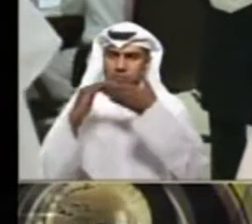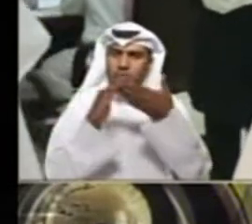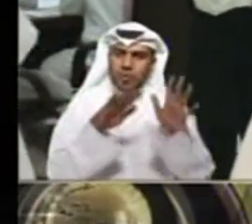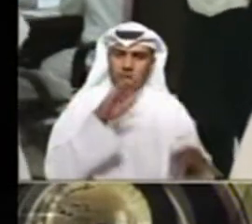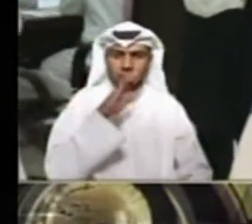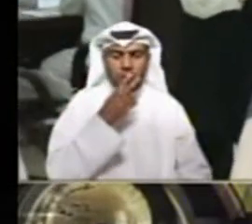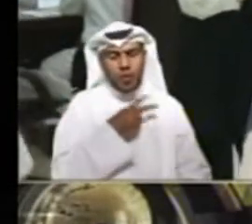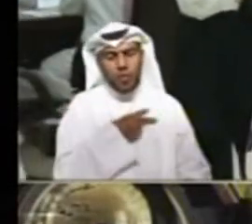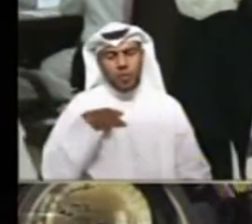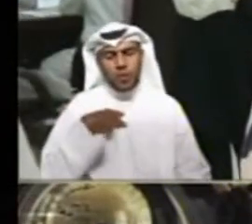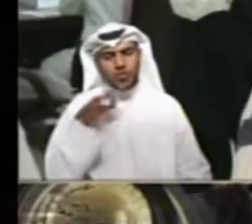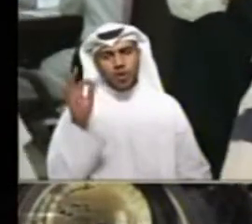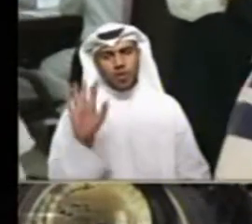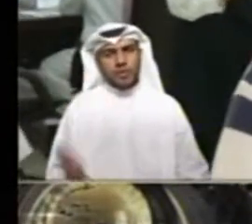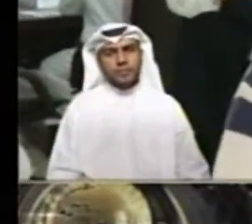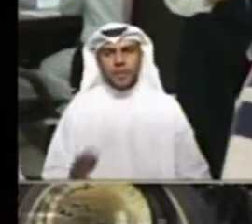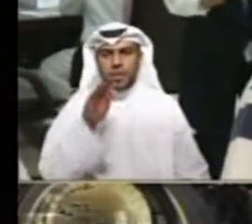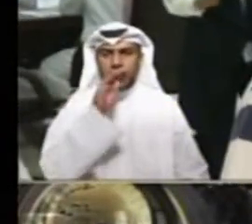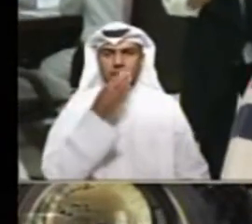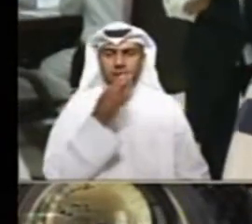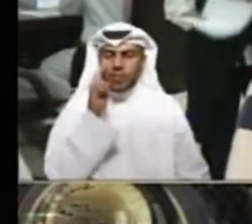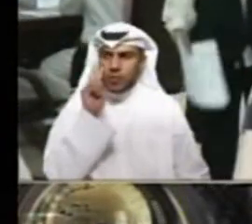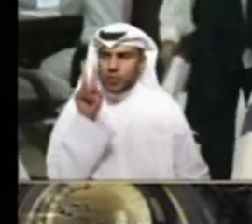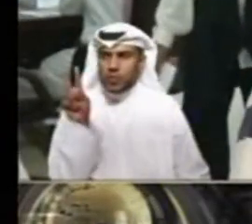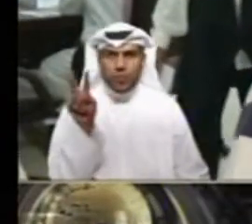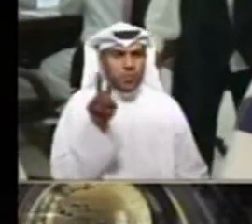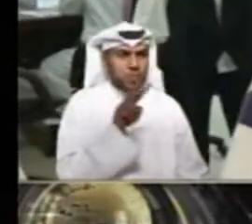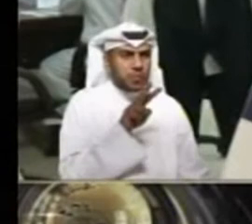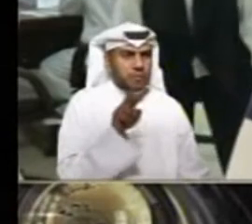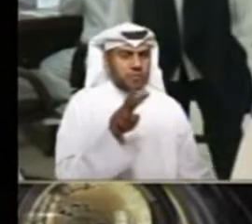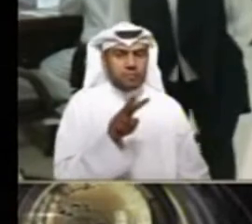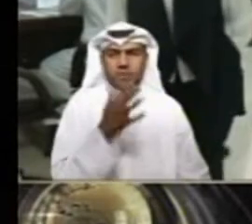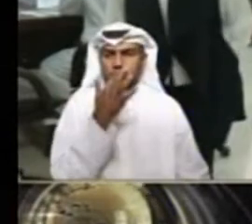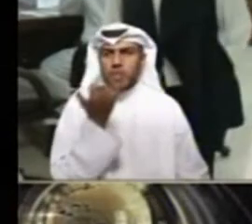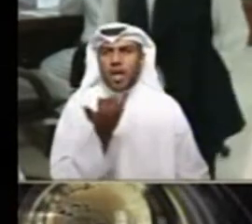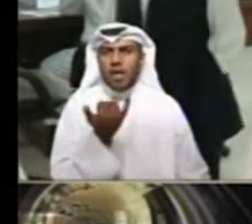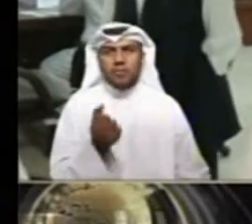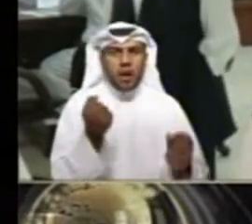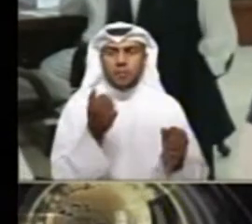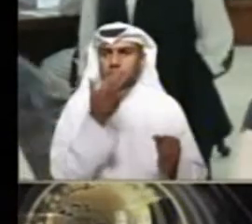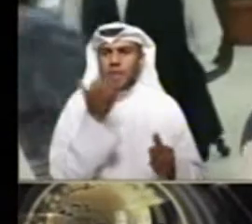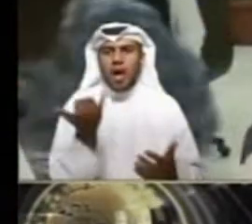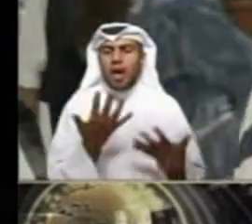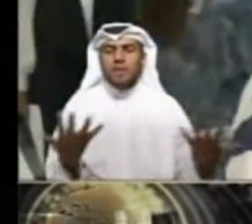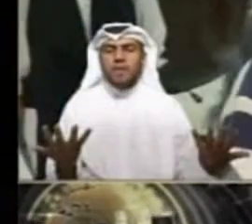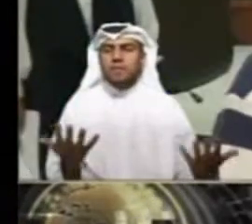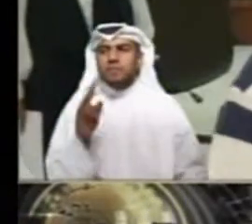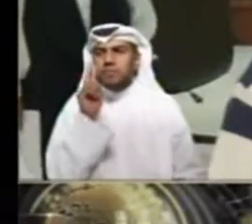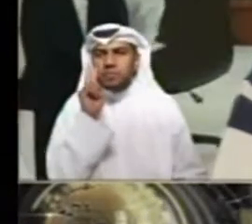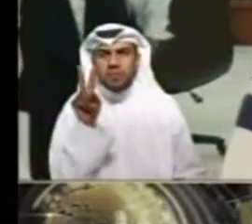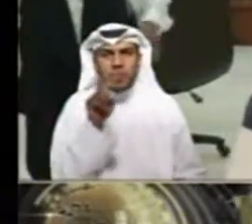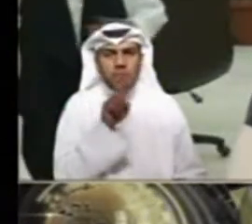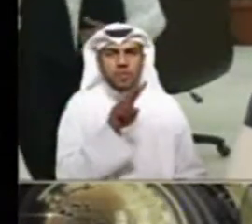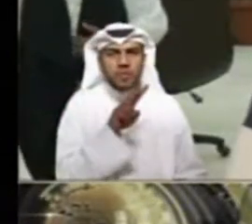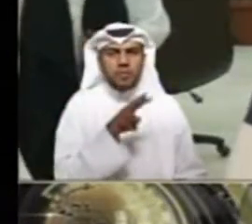هذه الأمطار. وبالعكس أنا شفت يعني يوميتي هنا أنا ما كنت متوقع السهولة في التقديم أو الترحاب اللي حصلناه